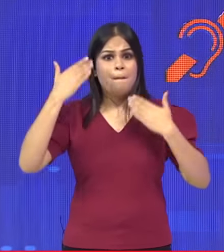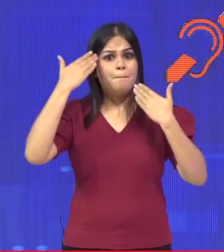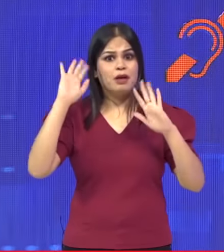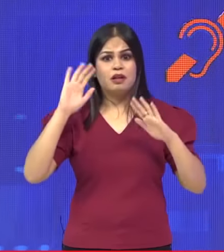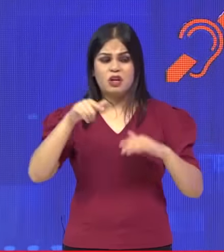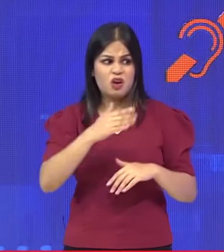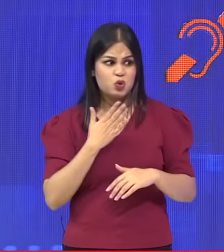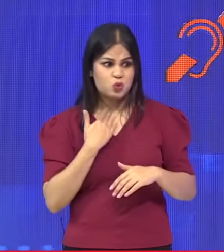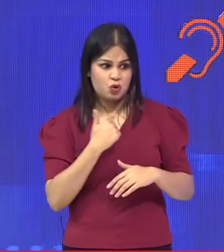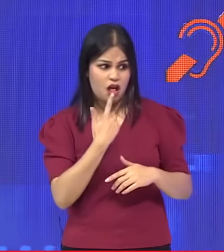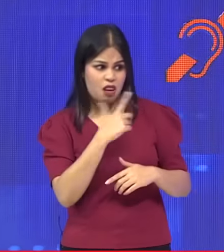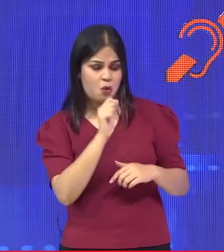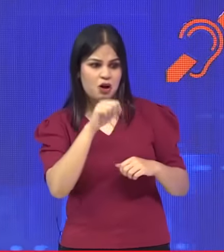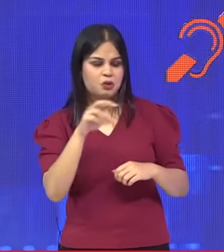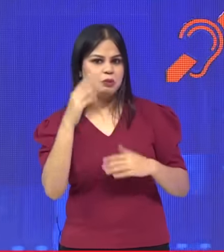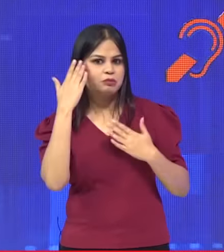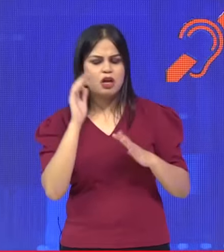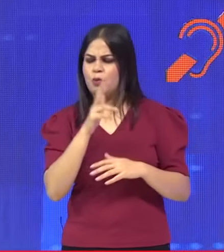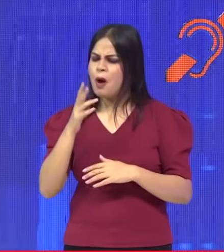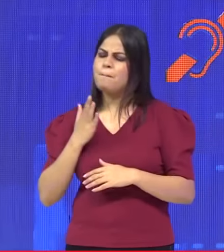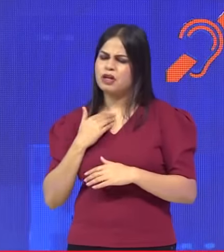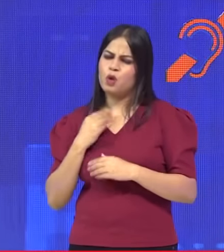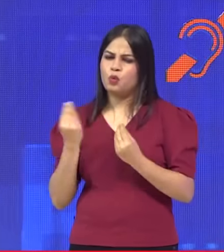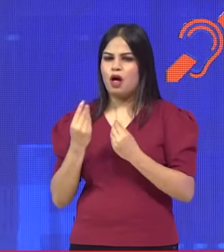है लेकिन थोड़ा-बहुत